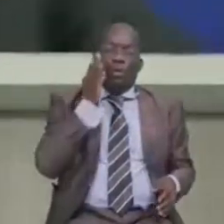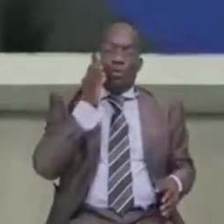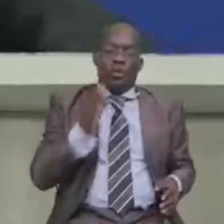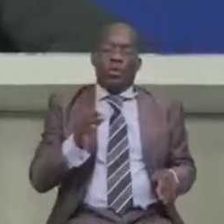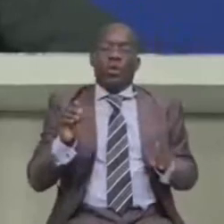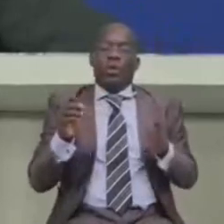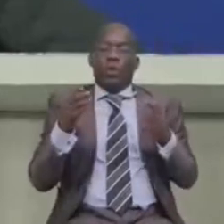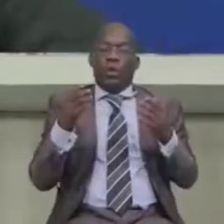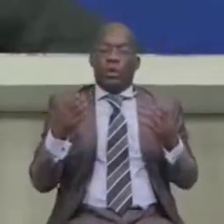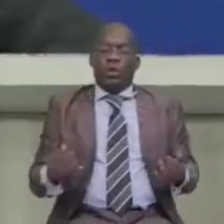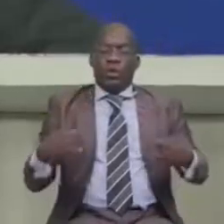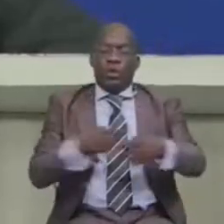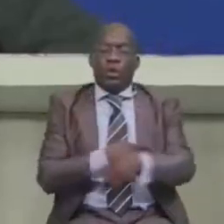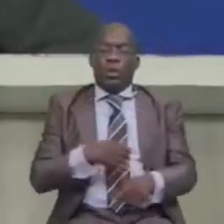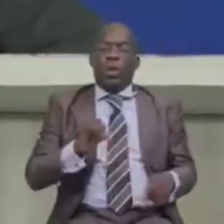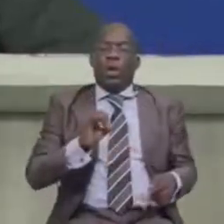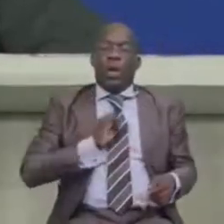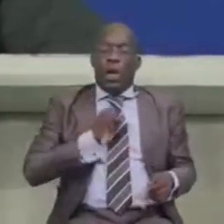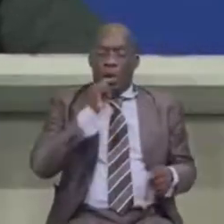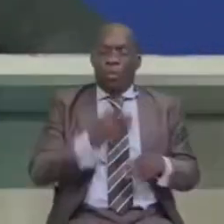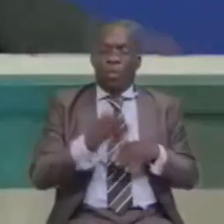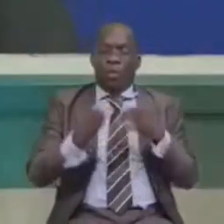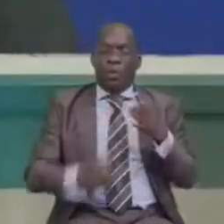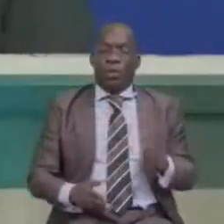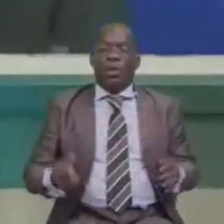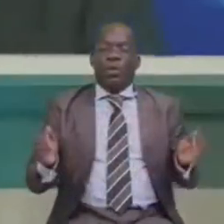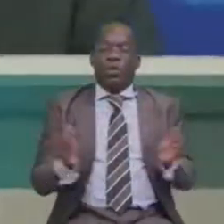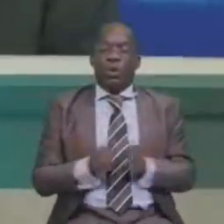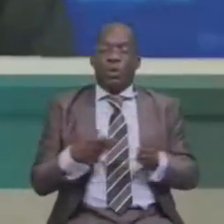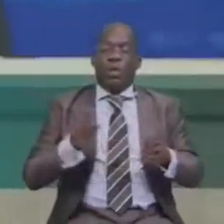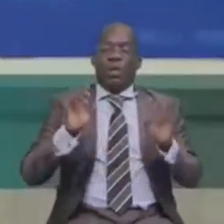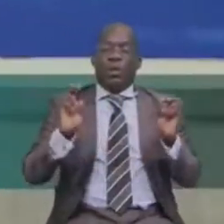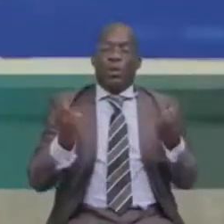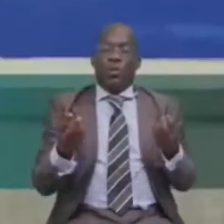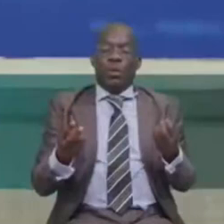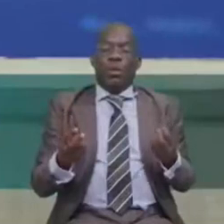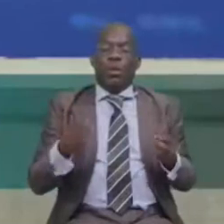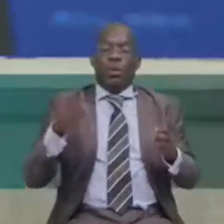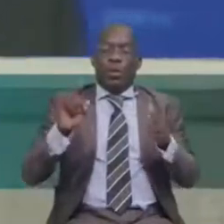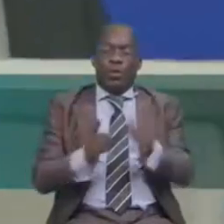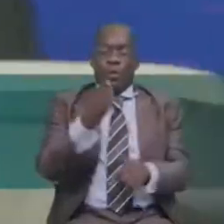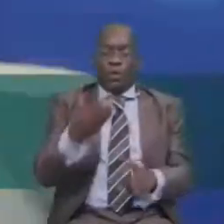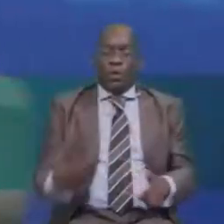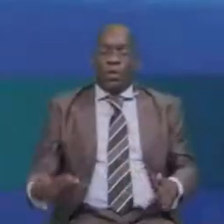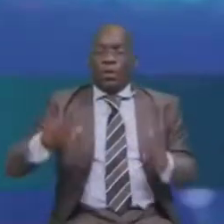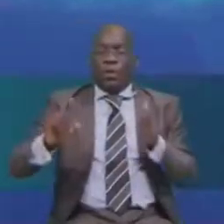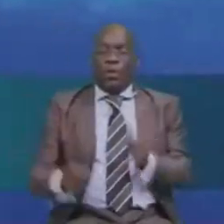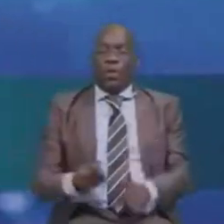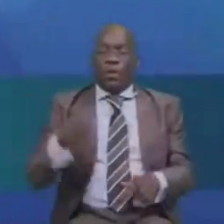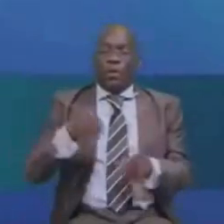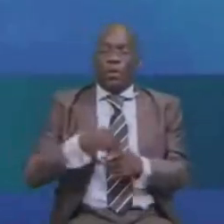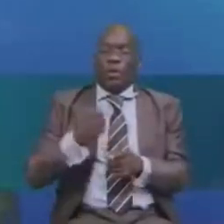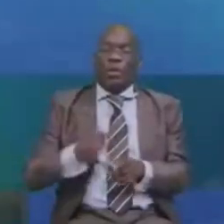le message intitulé « Chaque chose en son temps dans le ministère d'un ministre. »